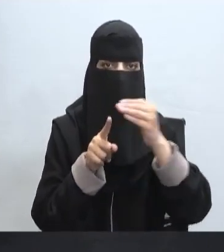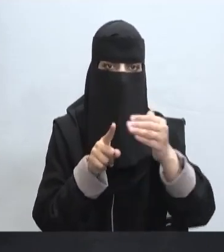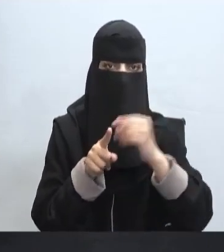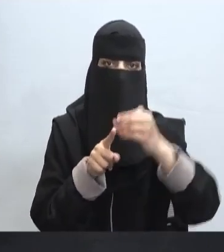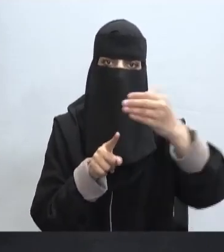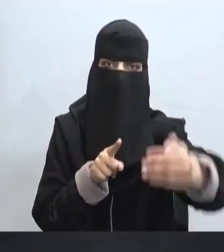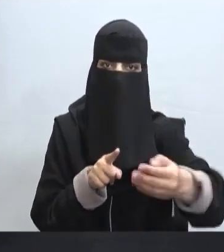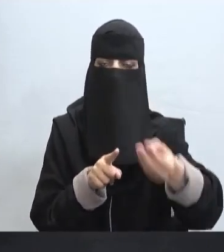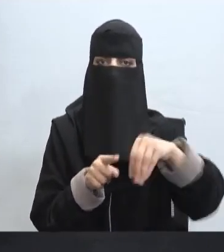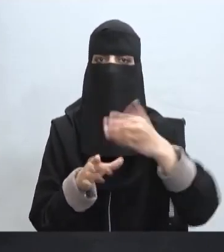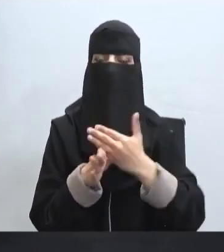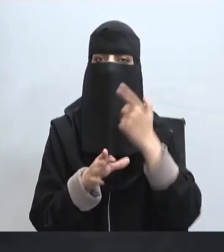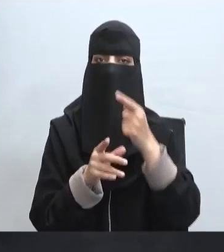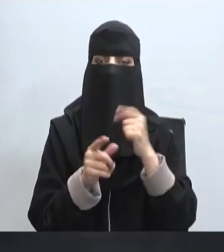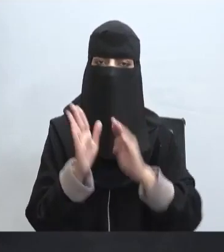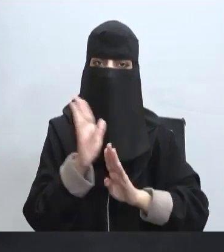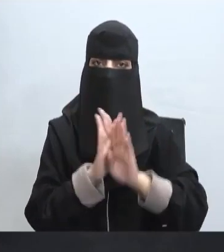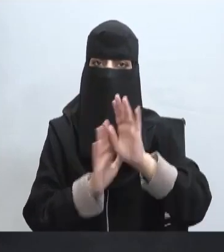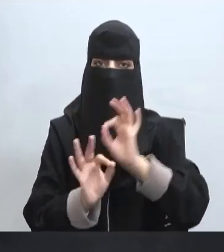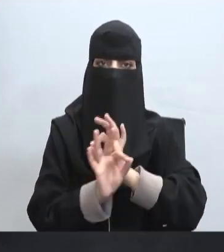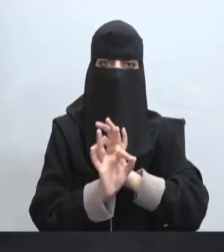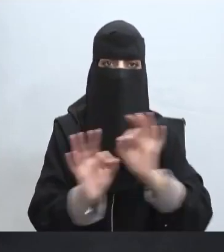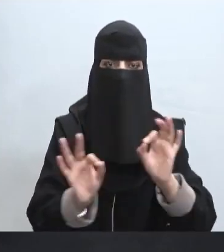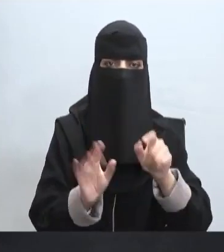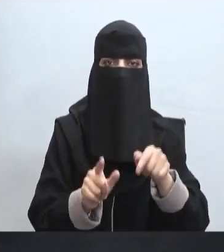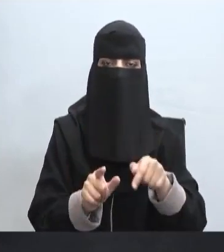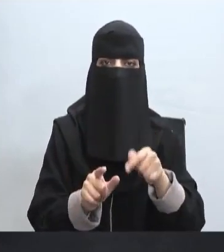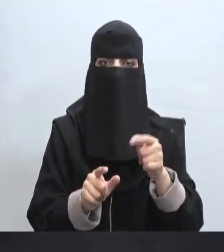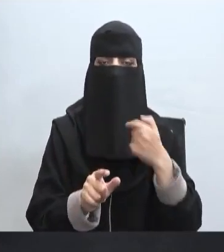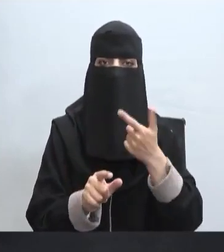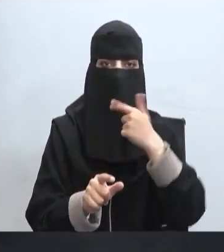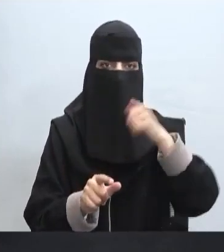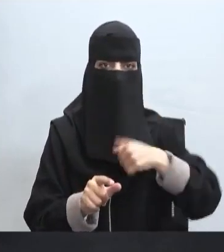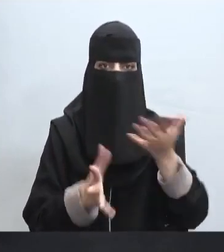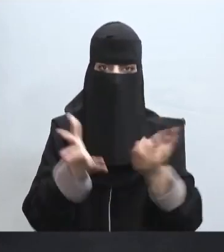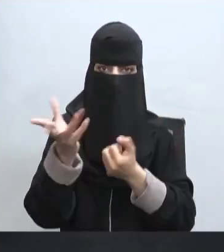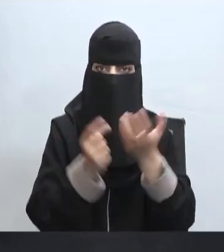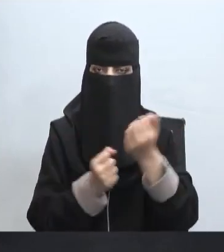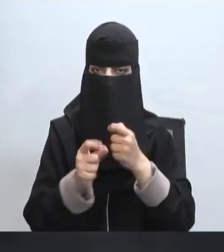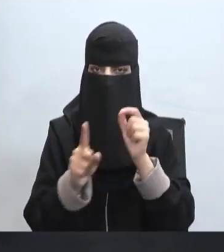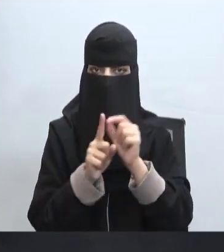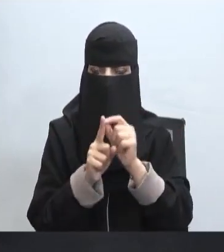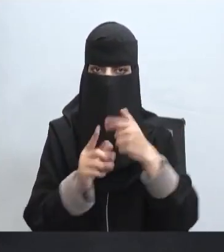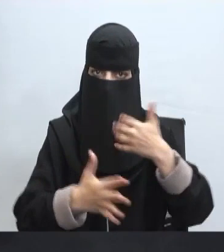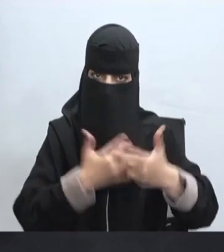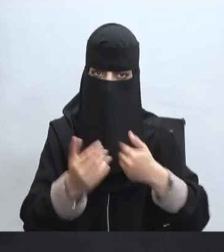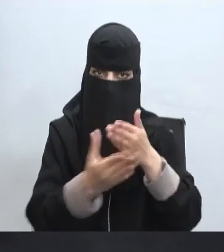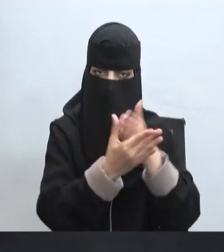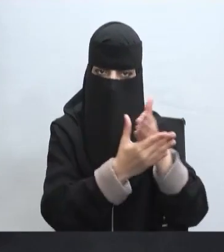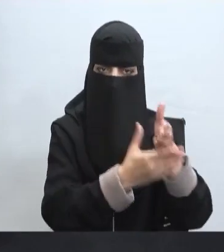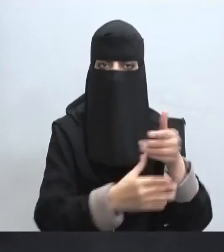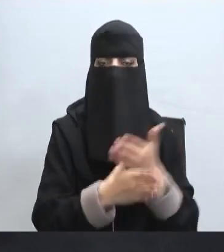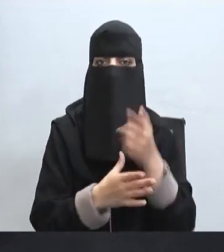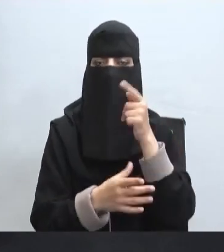الاجل وبالتالي تحقق جميع او كثير م ما تريد من اهدافك التي تسعى لها